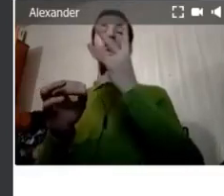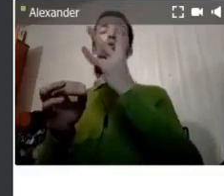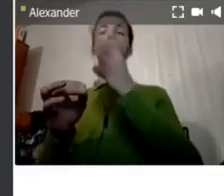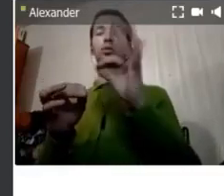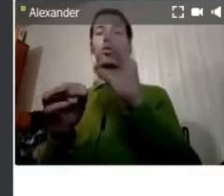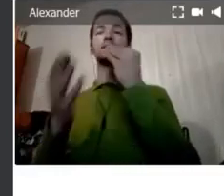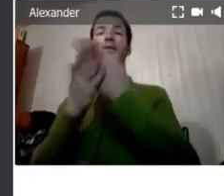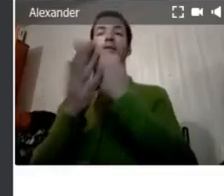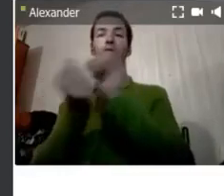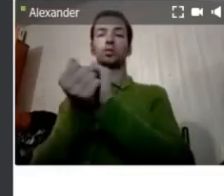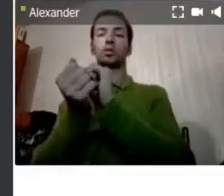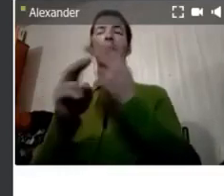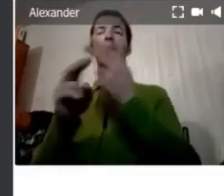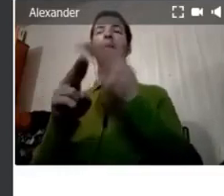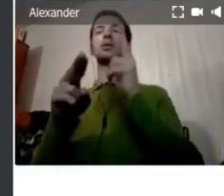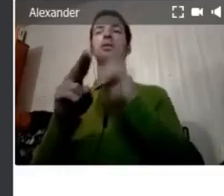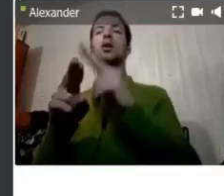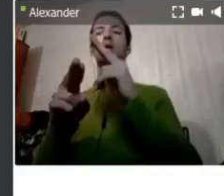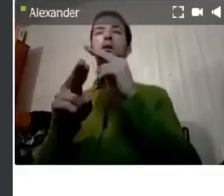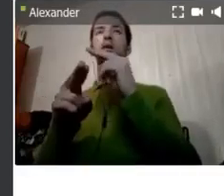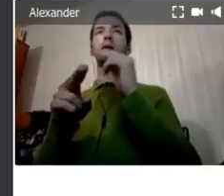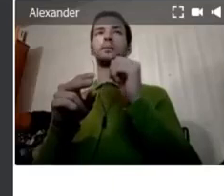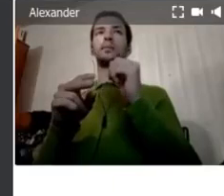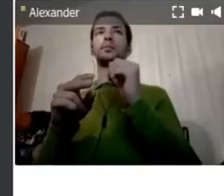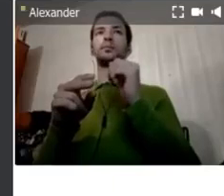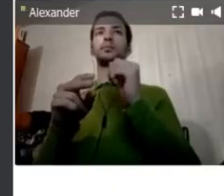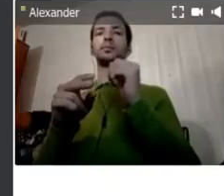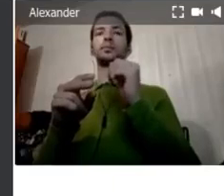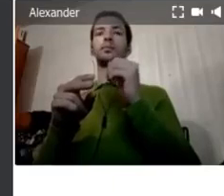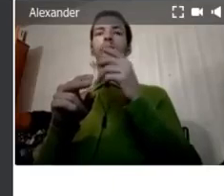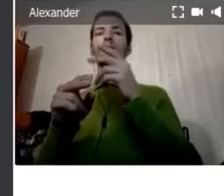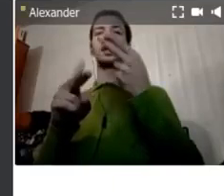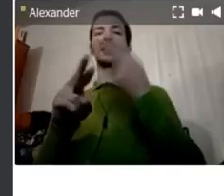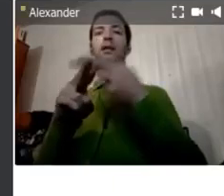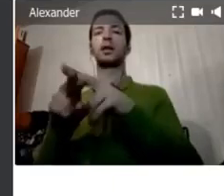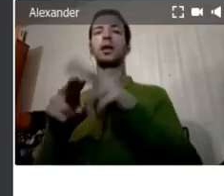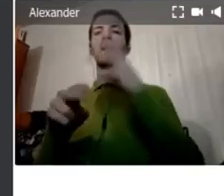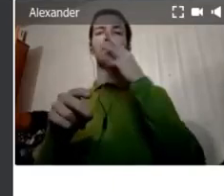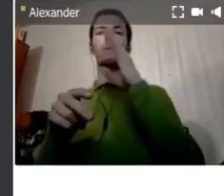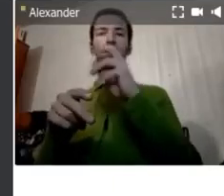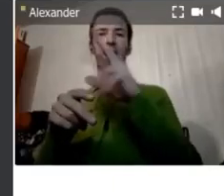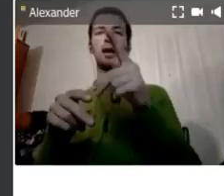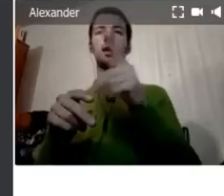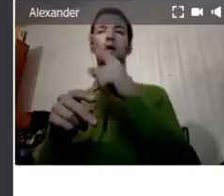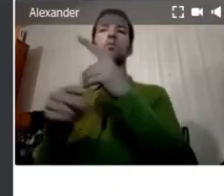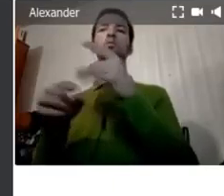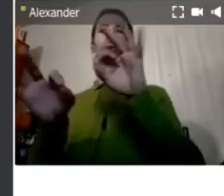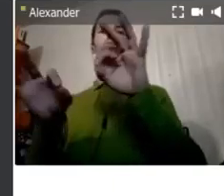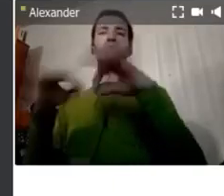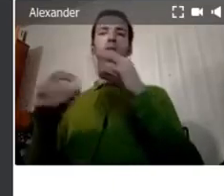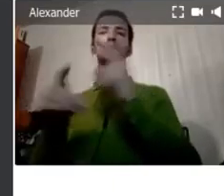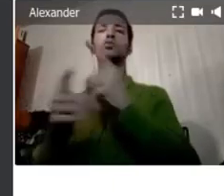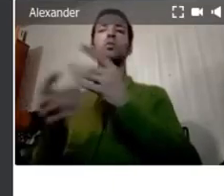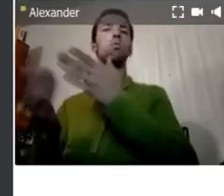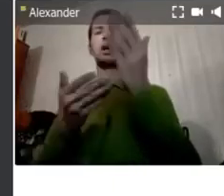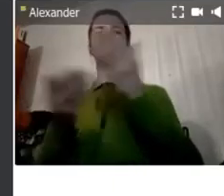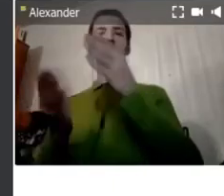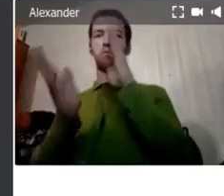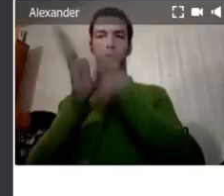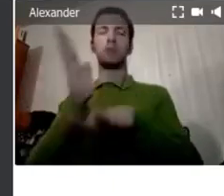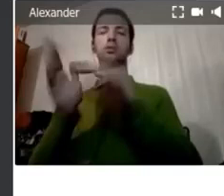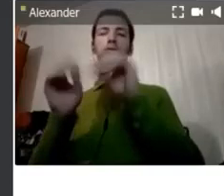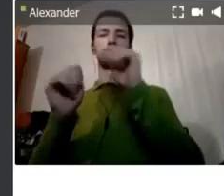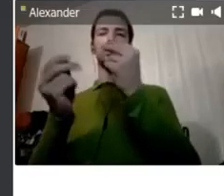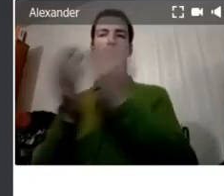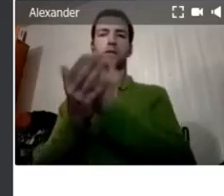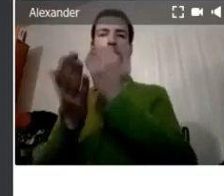предоплату на золото, купили ценные бумаги, и у нас появляется различный функционал. То есть мы имеем как бы огромную возможность